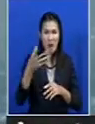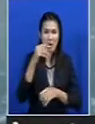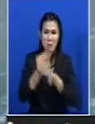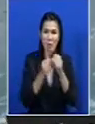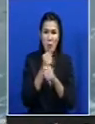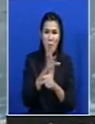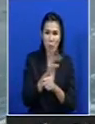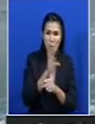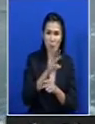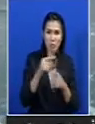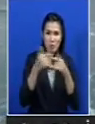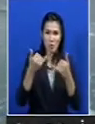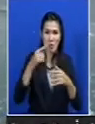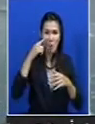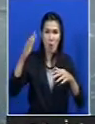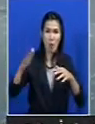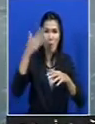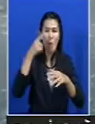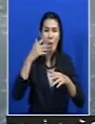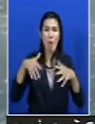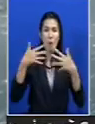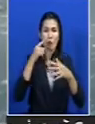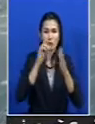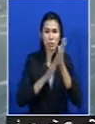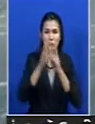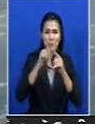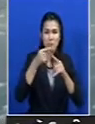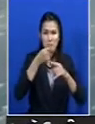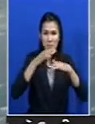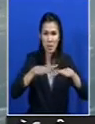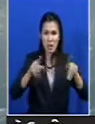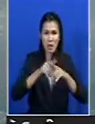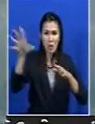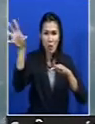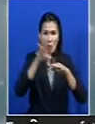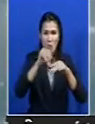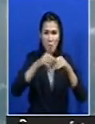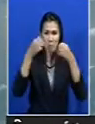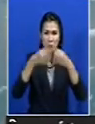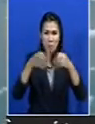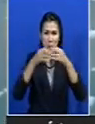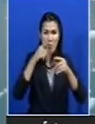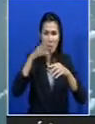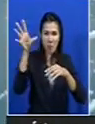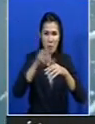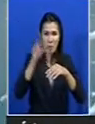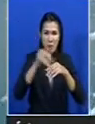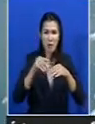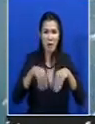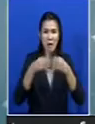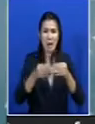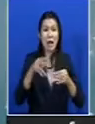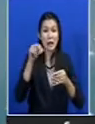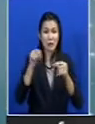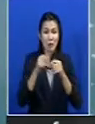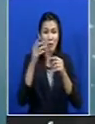ปีส่งผลให้อุณหภูมิโลกสูงขึ้นเนื่องจากมหาสมุทรทั่วโลกต้องดูดซับก๊าซเรือนกระจกเป็นปริมาณมหาศาลทำให้ระ